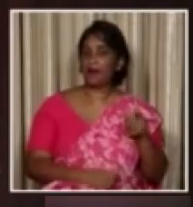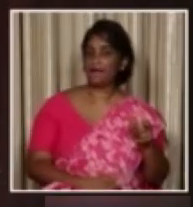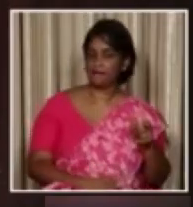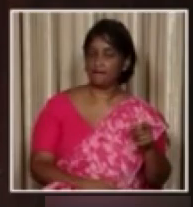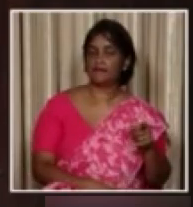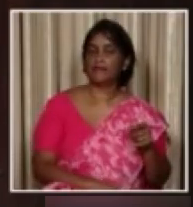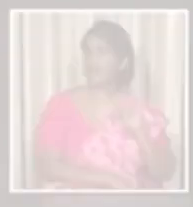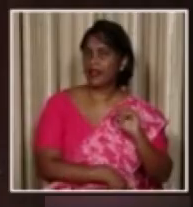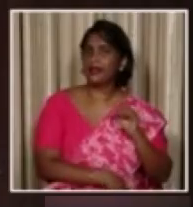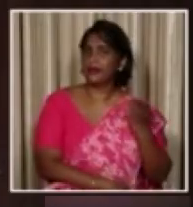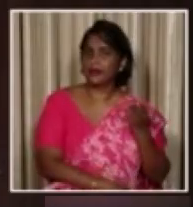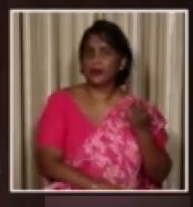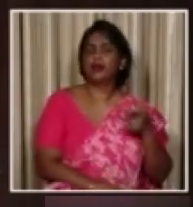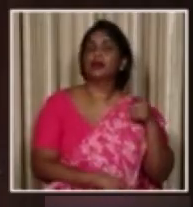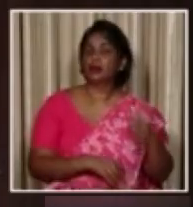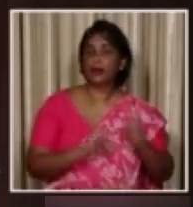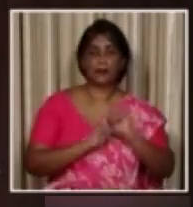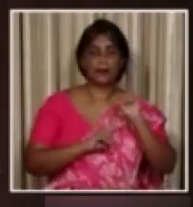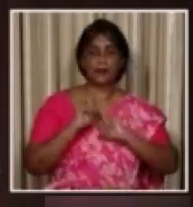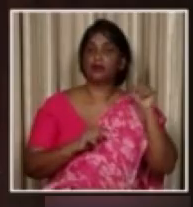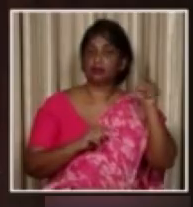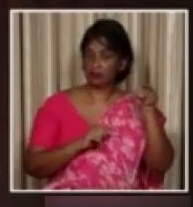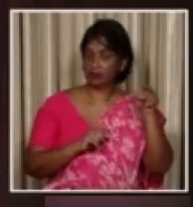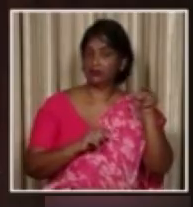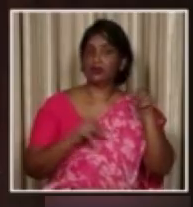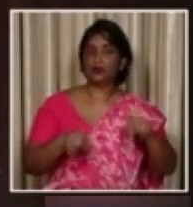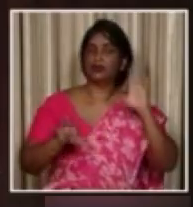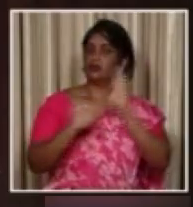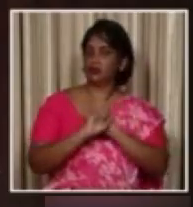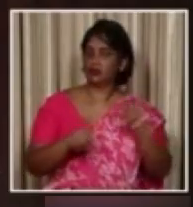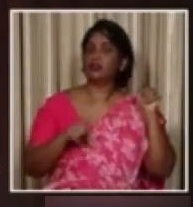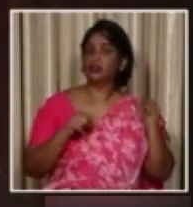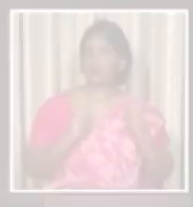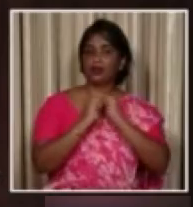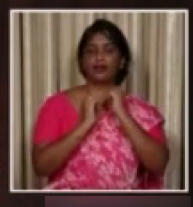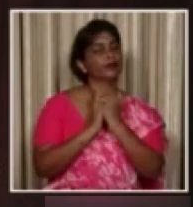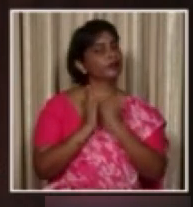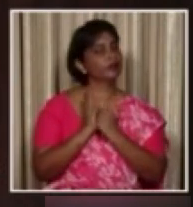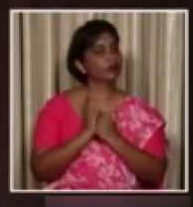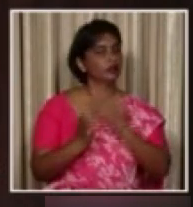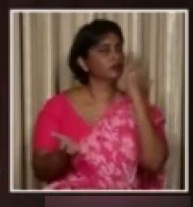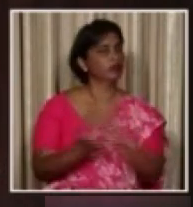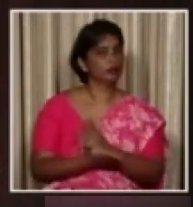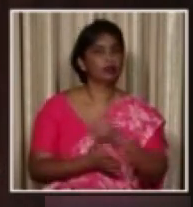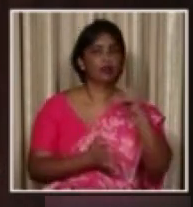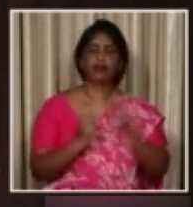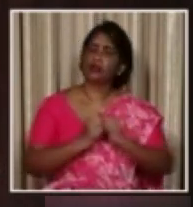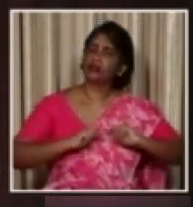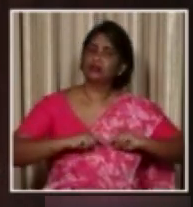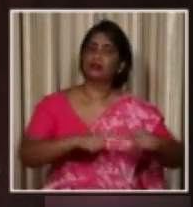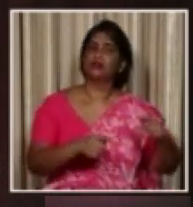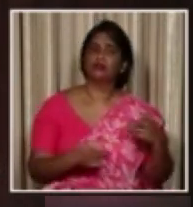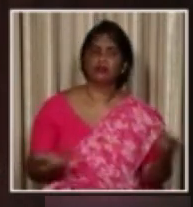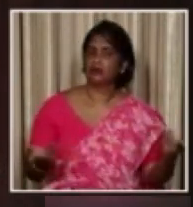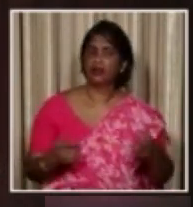කාරණයකින් ඇයි බැරි මේ පාර්ලිමේන්තුවේ ඔබතුමාට ප්‍රකාශයක් කළා මේ වැඩපිළිල නතර කරලා ඔබතුමාගේ වැඩ කටයුතු කරගෙන යන්න. මොකද